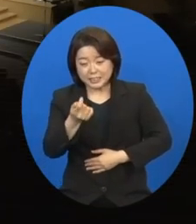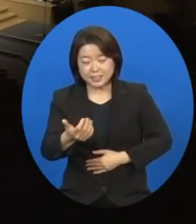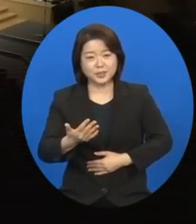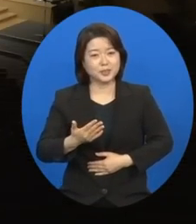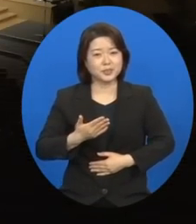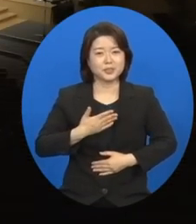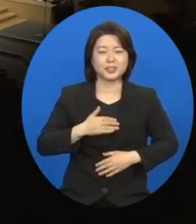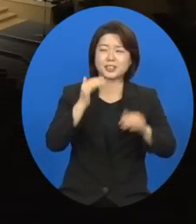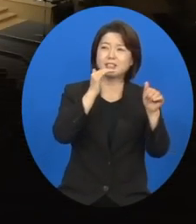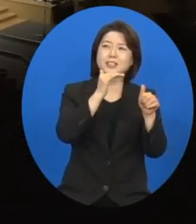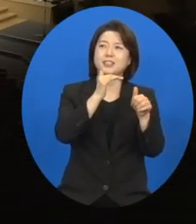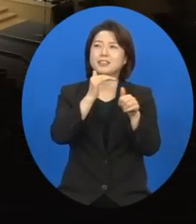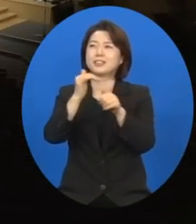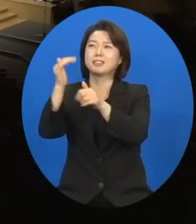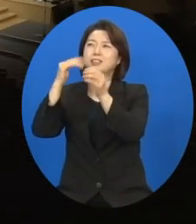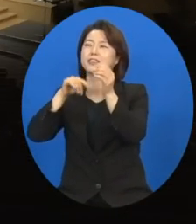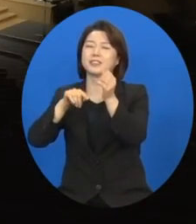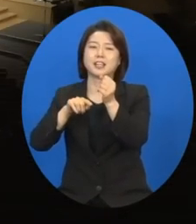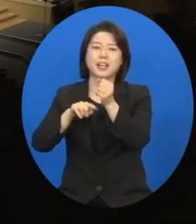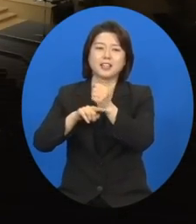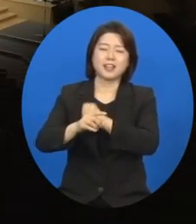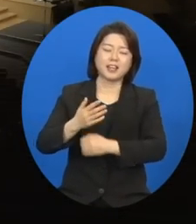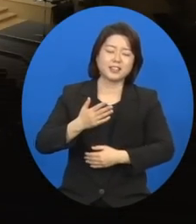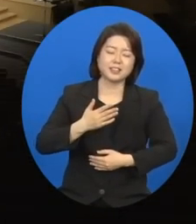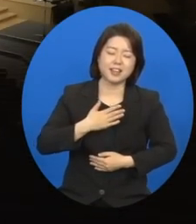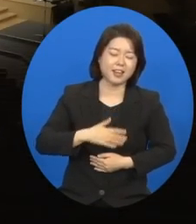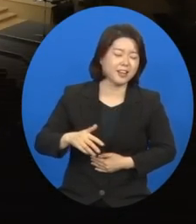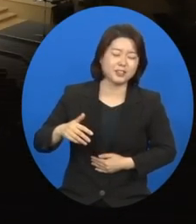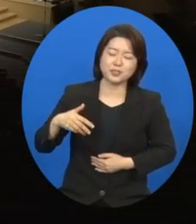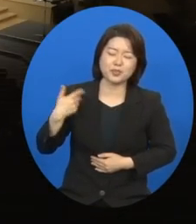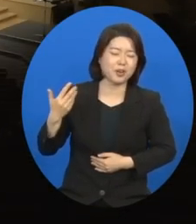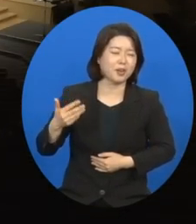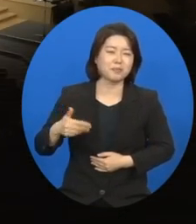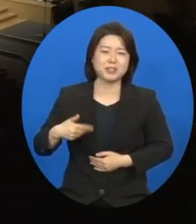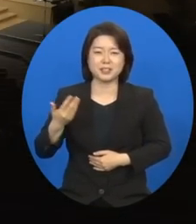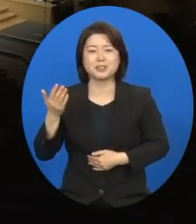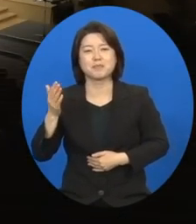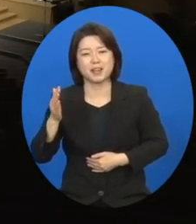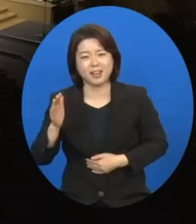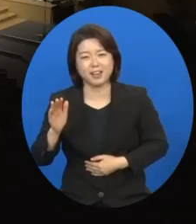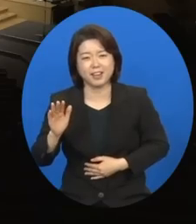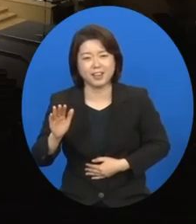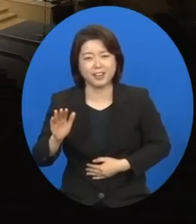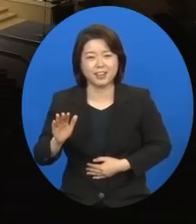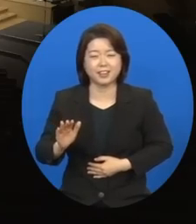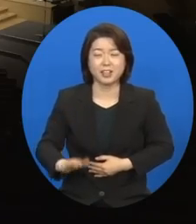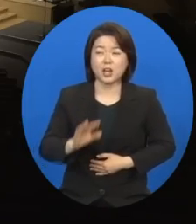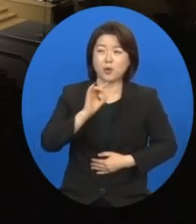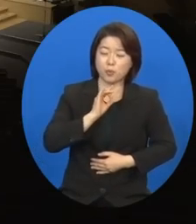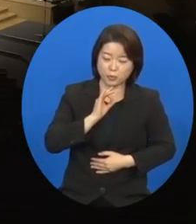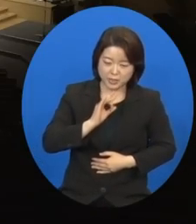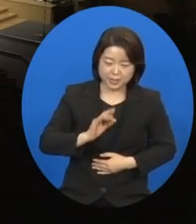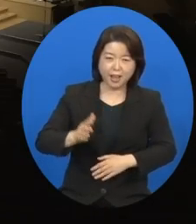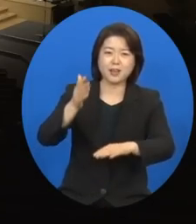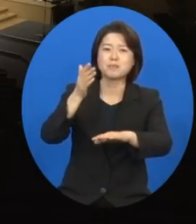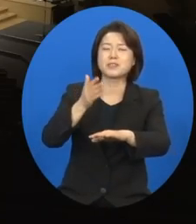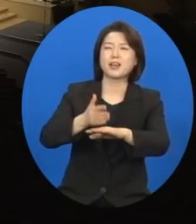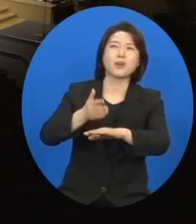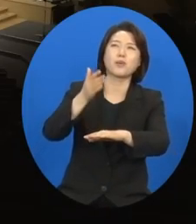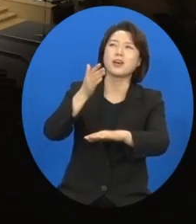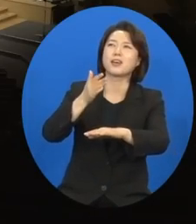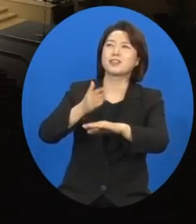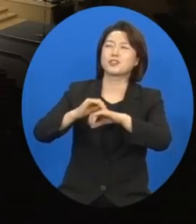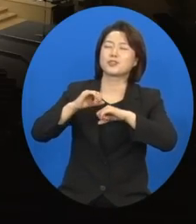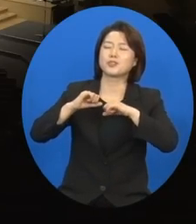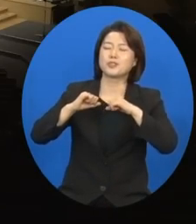나를 부르신 뜻은 나는 알 수 없지만 오직